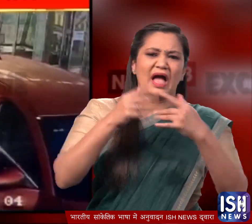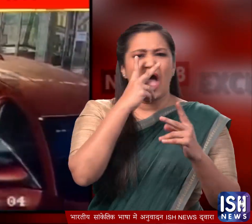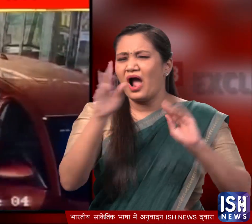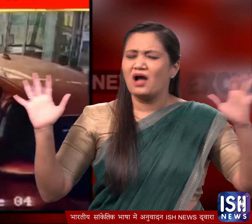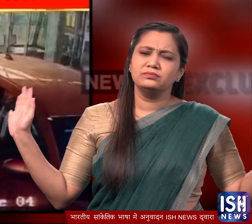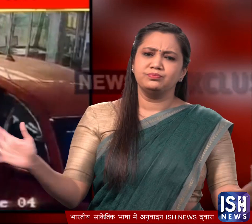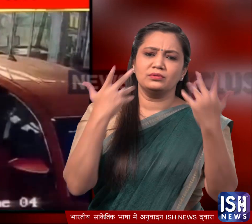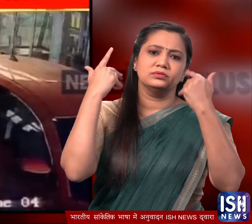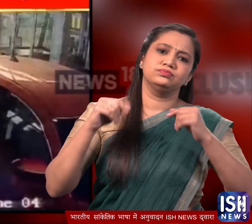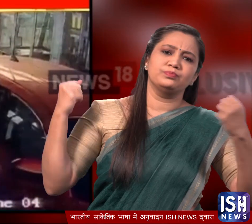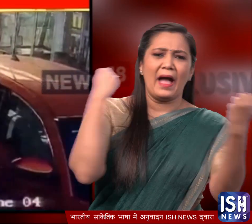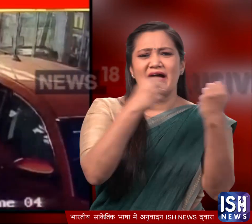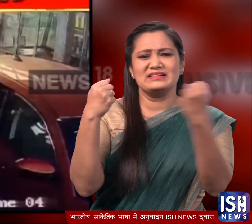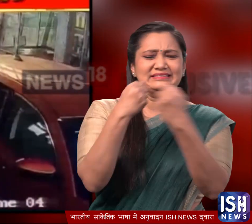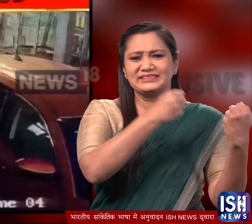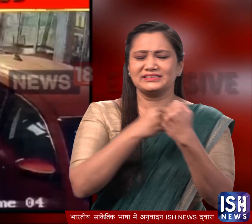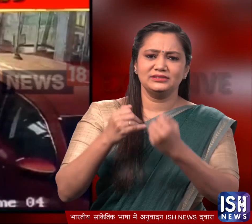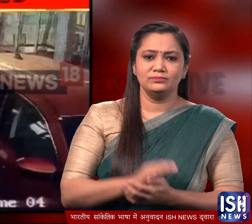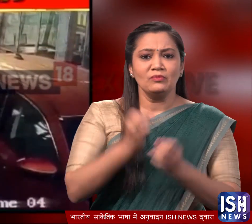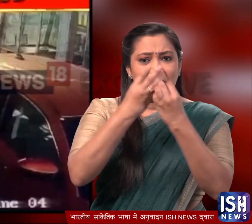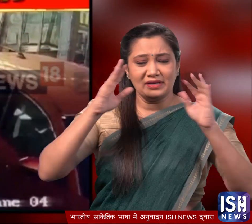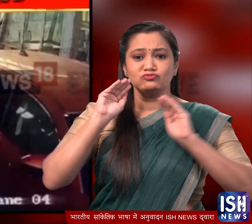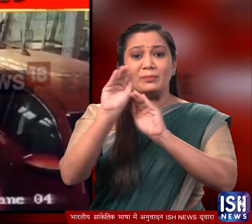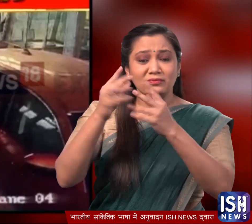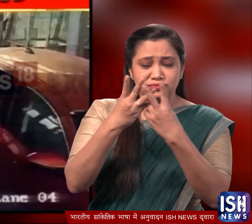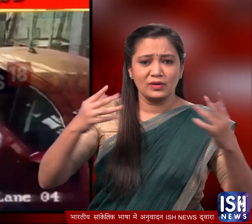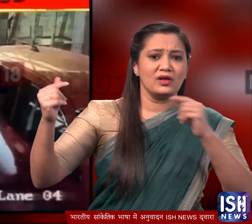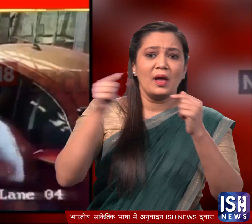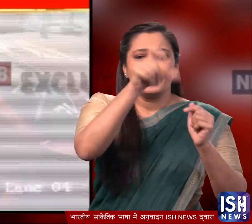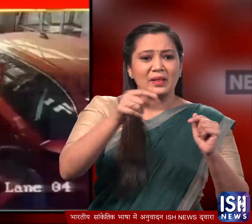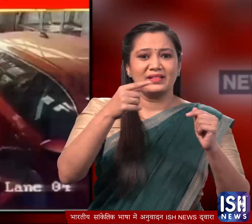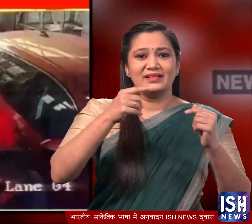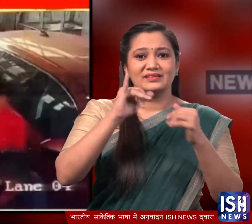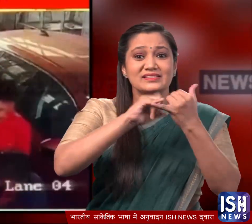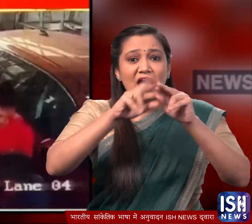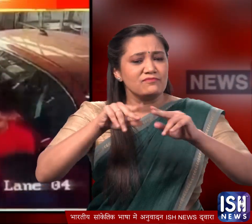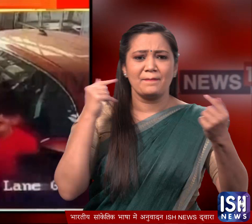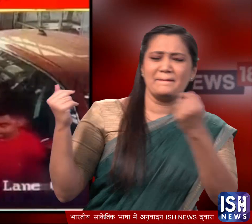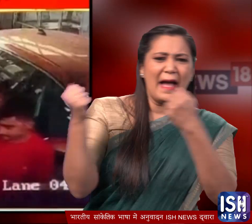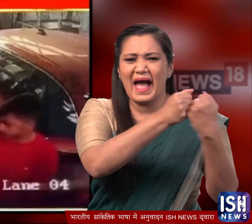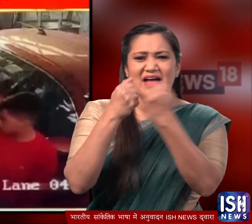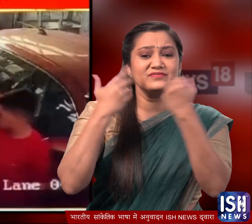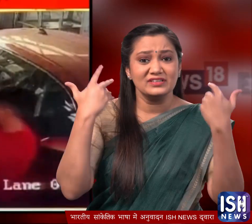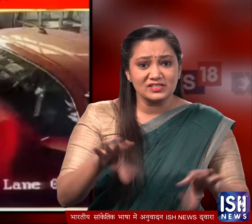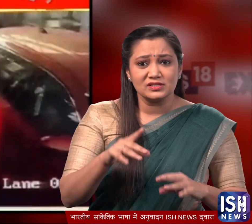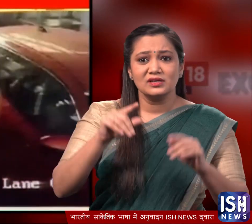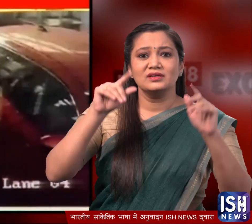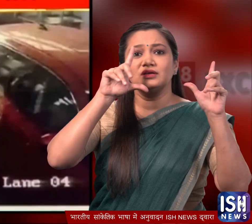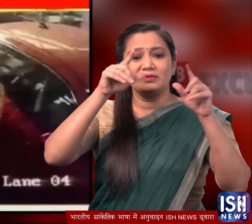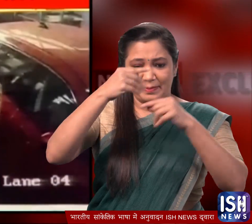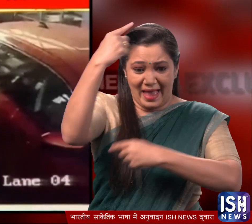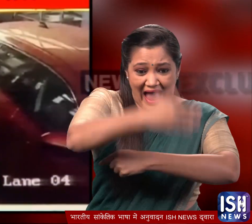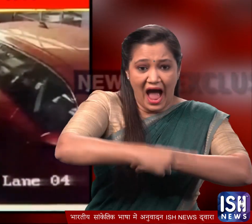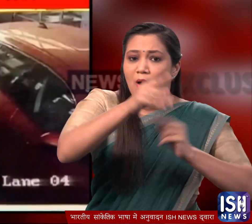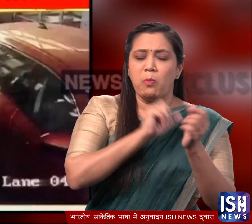तो उन्होंने आओ देखा ना ताओ टोल प्लाजा पर चढ़ाई कर दी। कई समर्थक वहां मौजूद कर्मचारियों के साथ बदसलूकी करने लगे, जबकि कुछ लोगों ने टोल प्लाजा